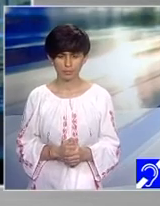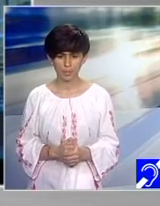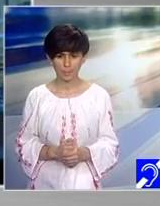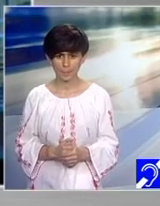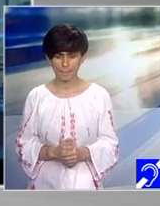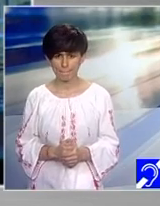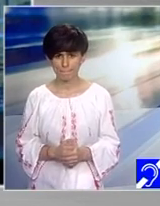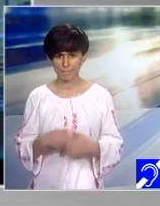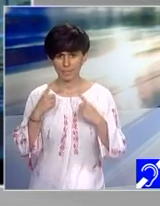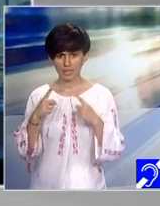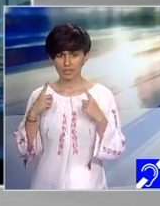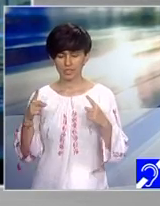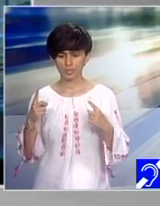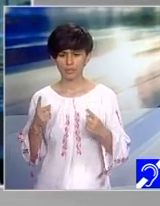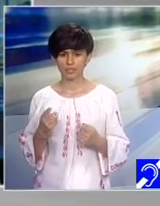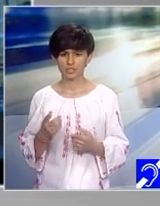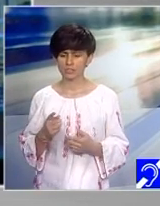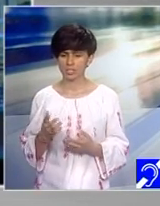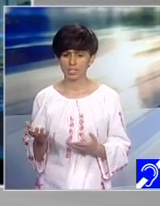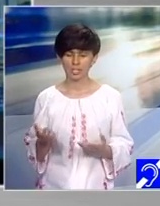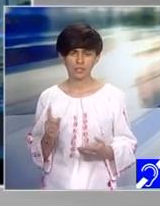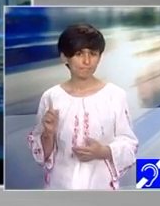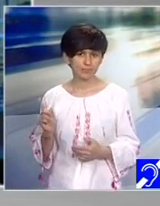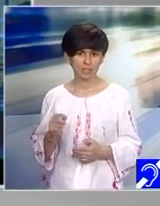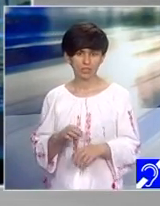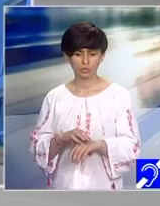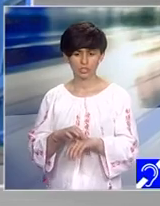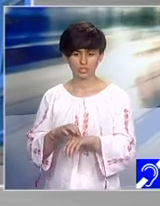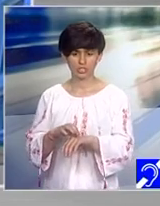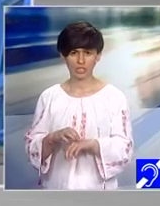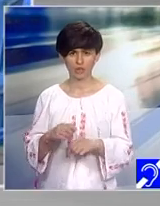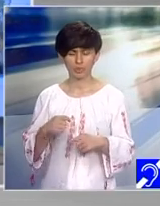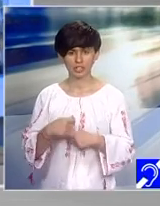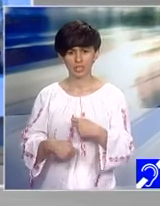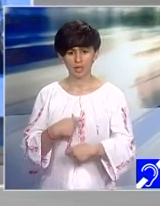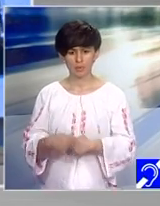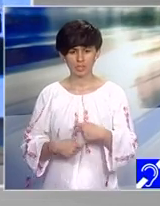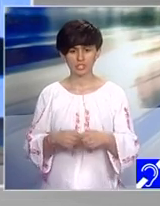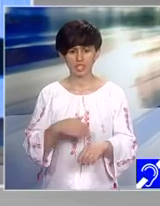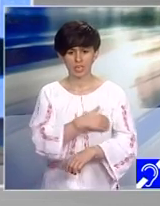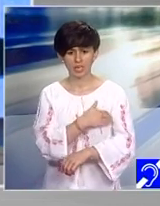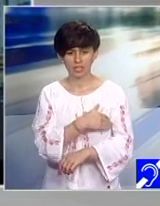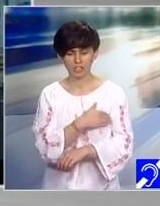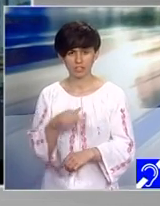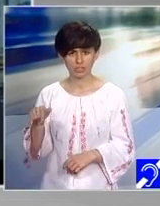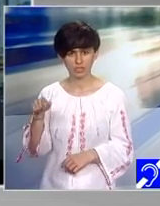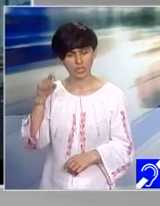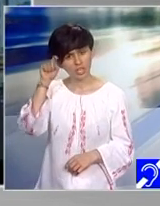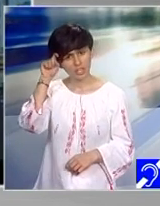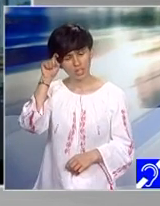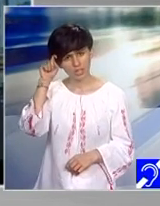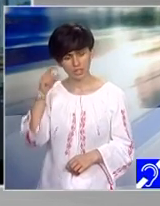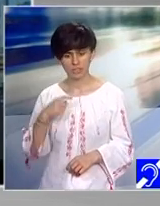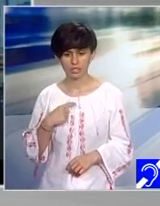că profesorii înșiși nu își recomandă profesia elevilor lor și consideră drept